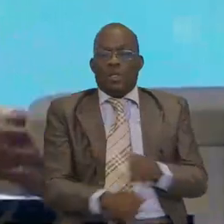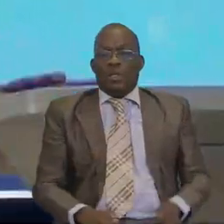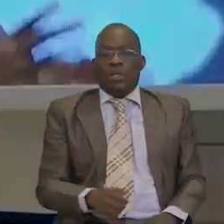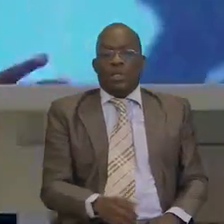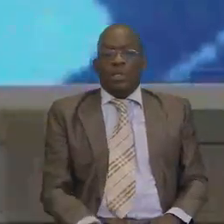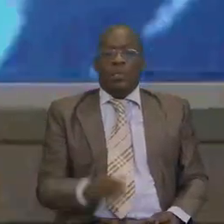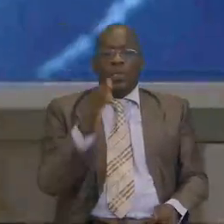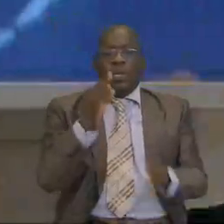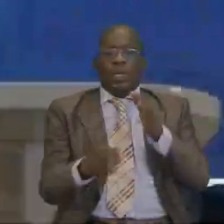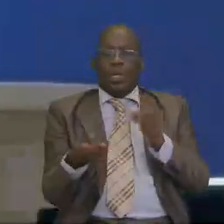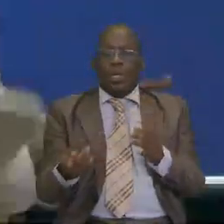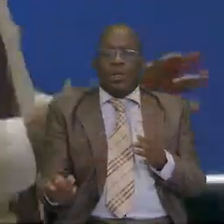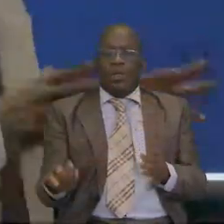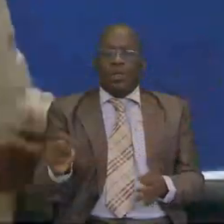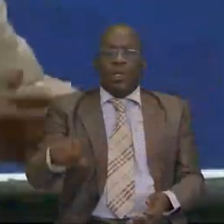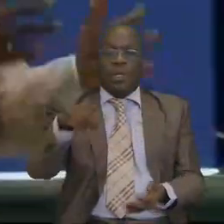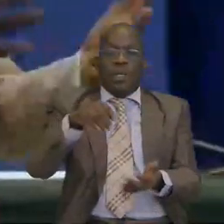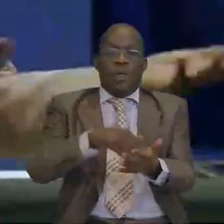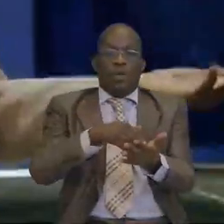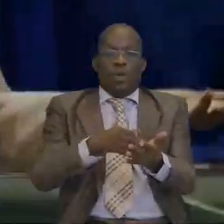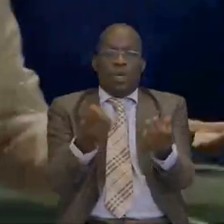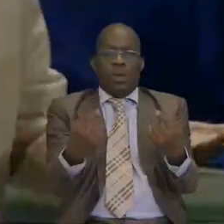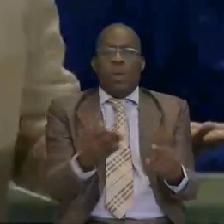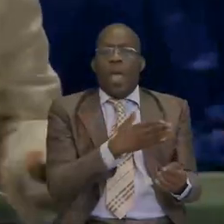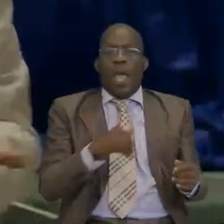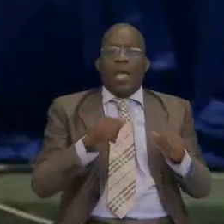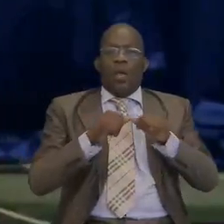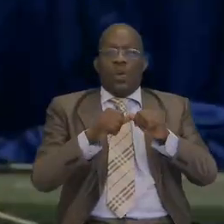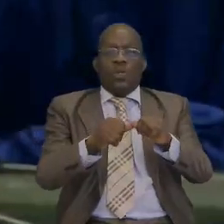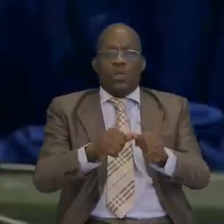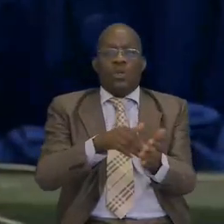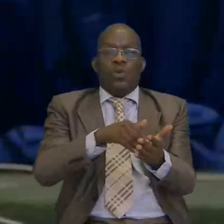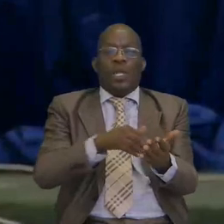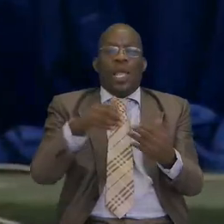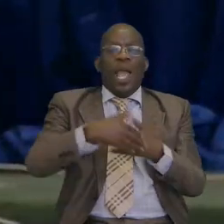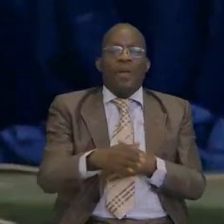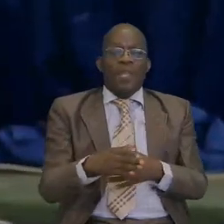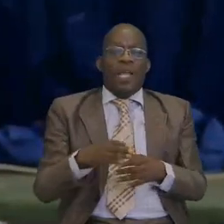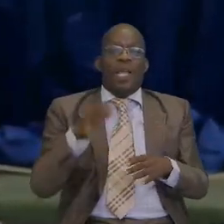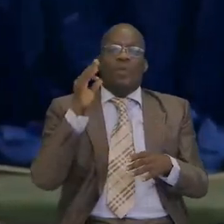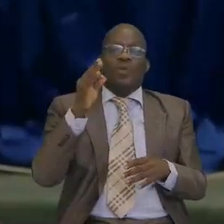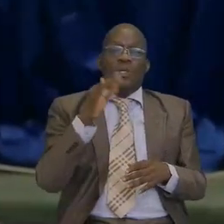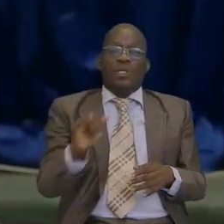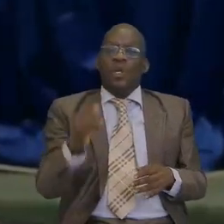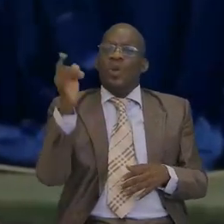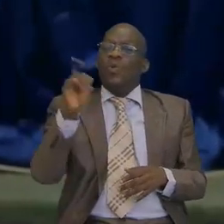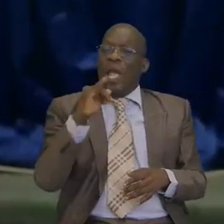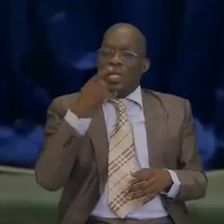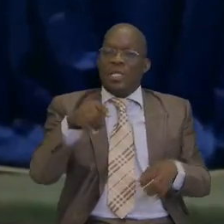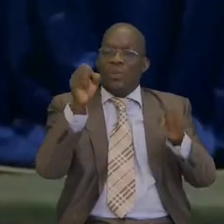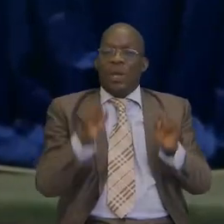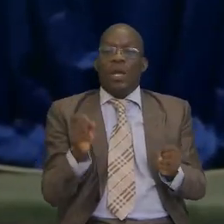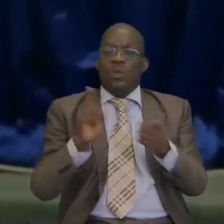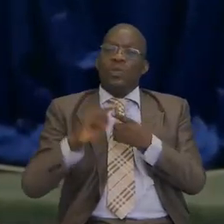transformer. Si le faible vient et il demeure faible après notre prédication, où est la puissance pour enseigner et